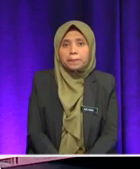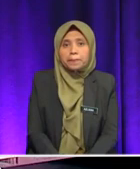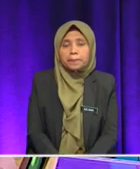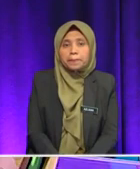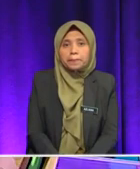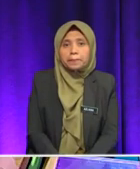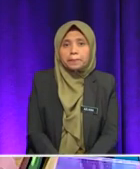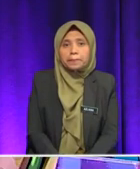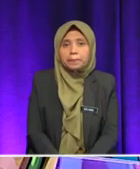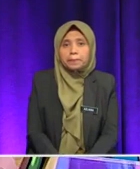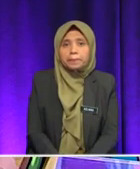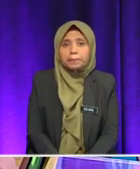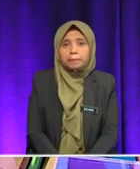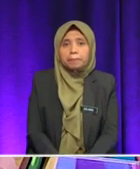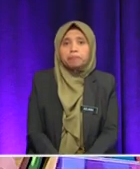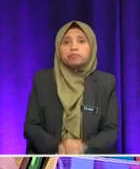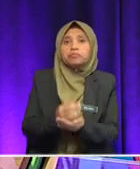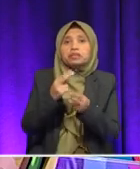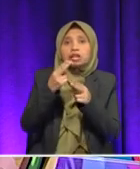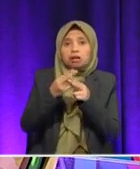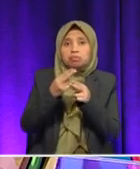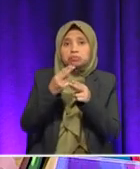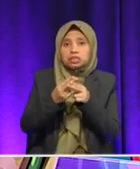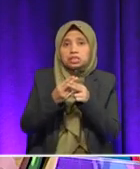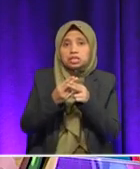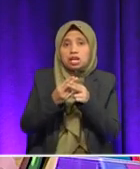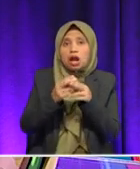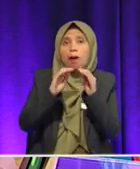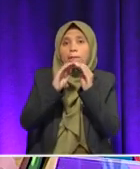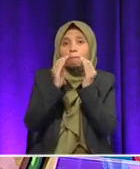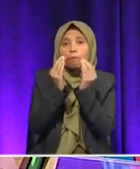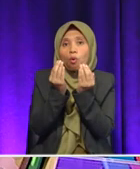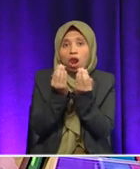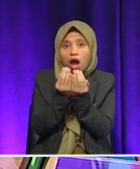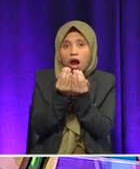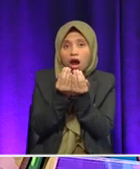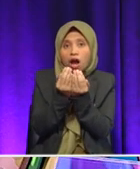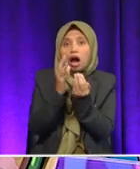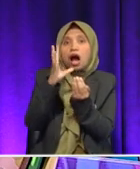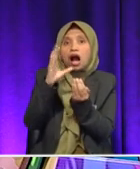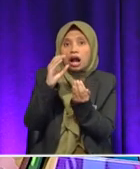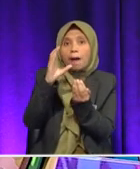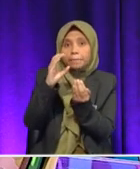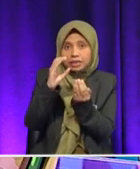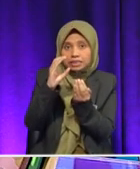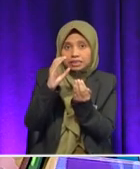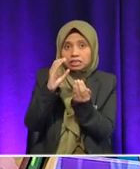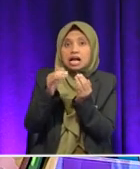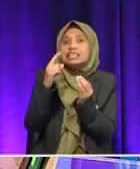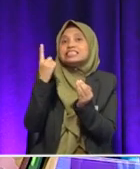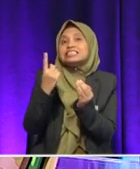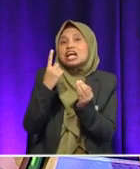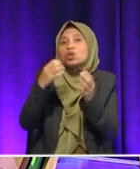nah ini bola kapas ataupun bola yang saya selalu gunakan dalam kelas